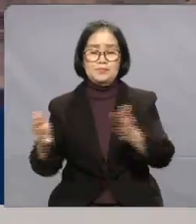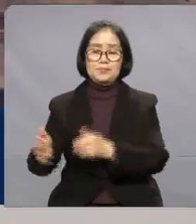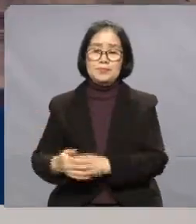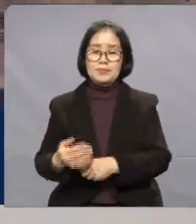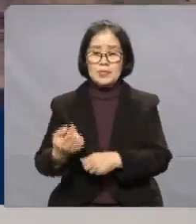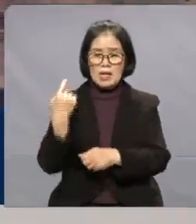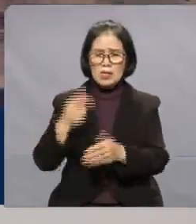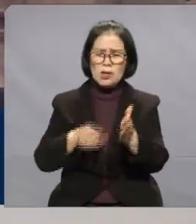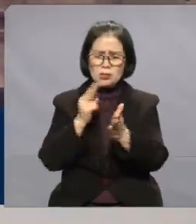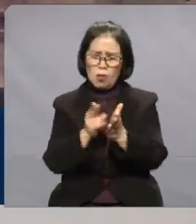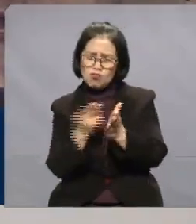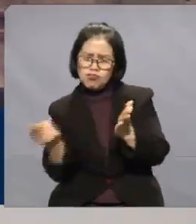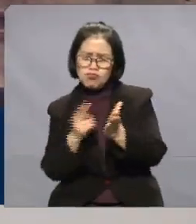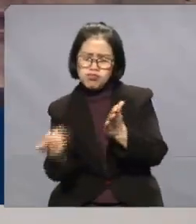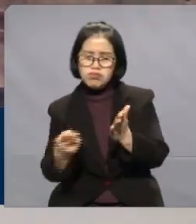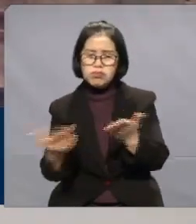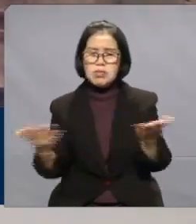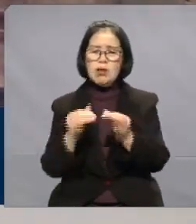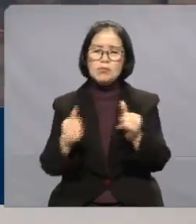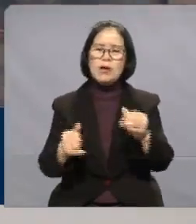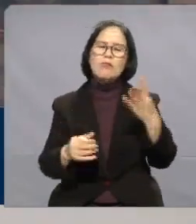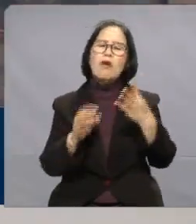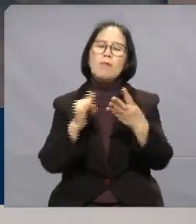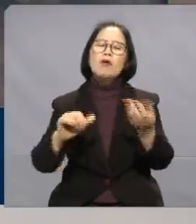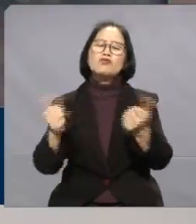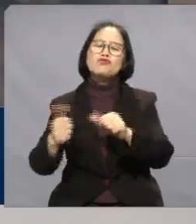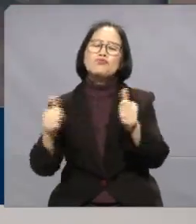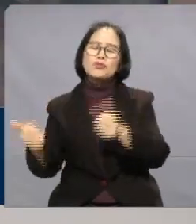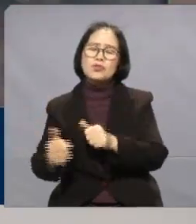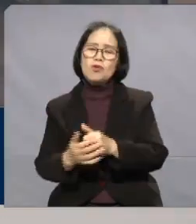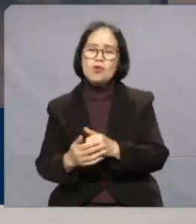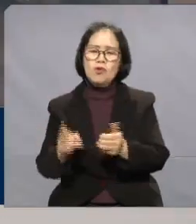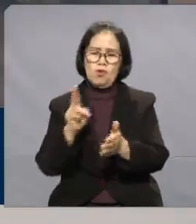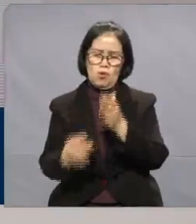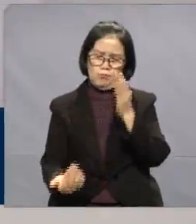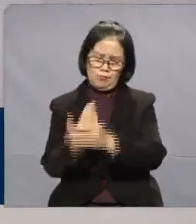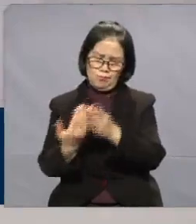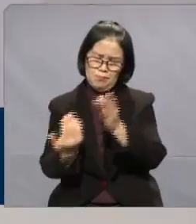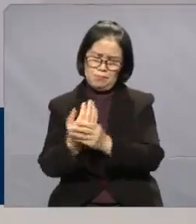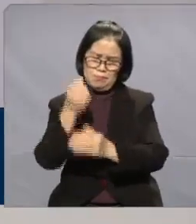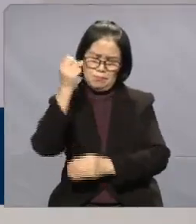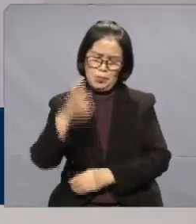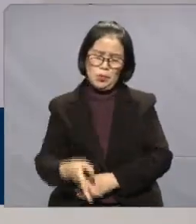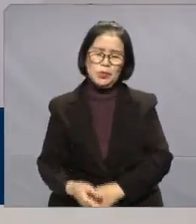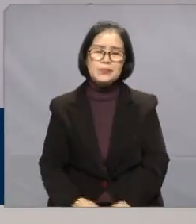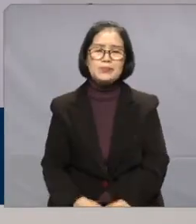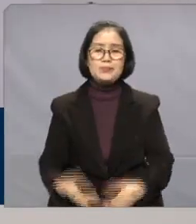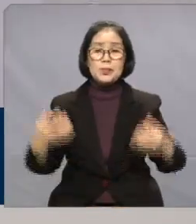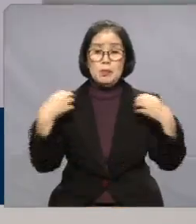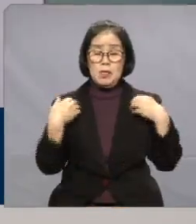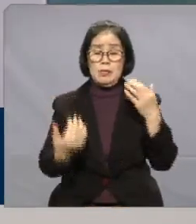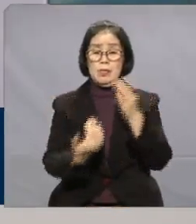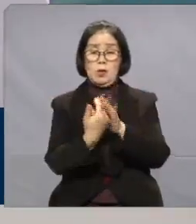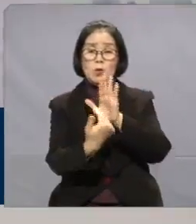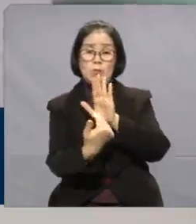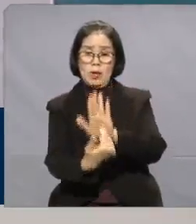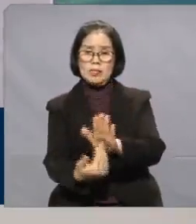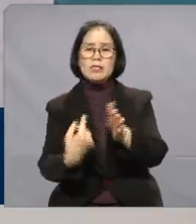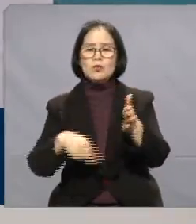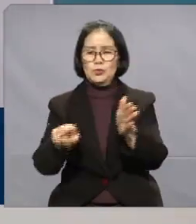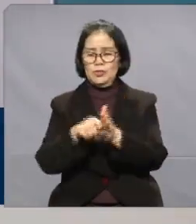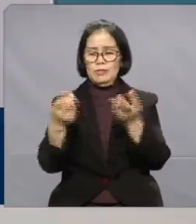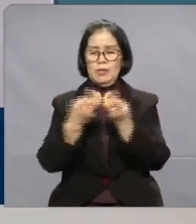지난해 열차 궤도 이탈과 작업자 4명이 숨지는 등 철도 사고가 자주 일어나고 있는데요. 정부가 사고를 막기 위한 대책을